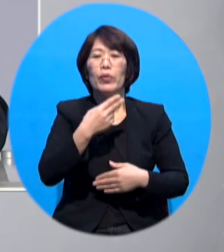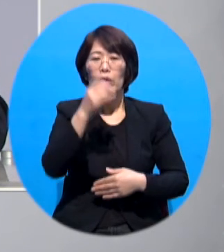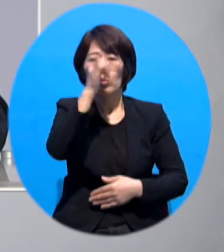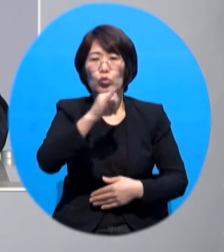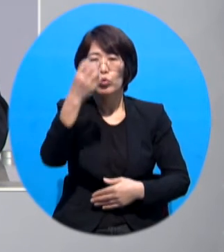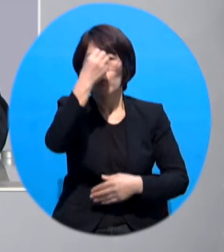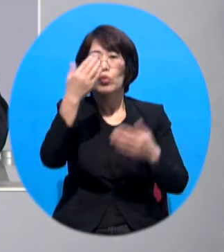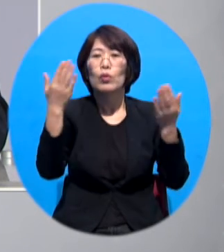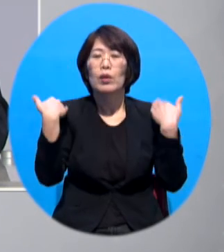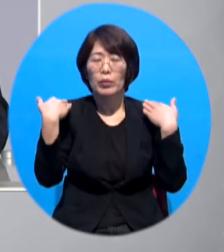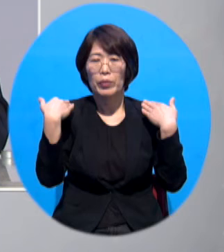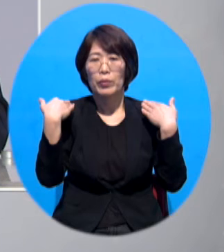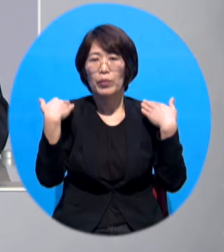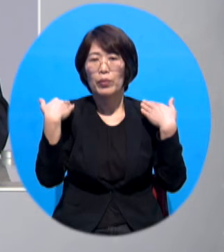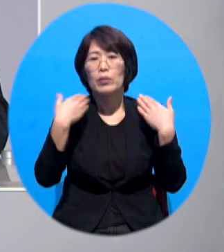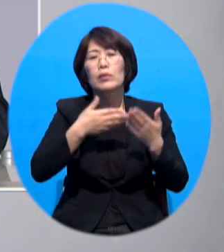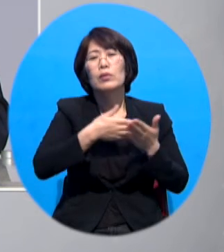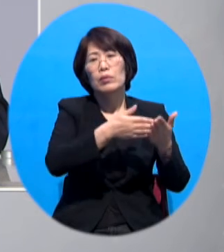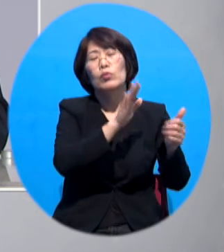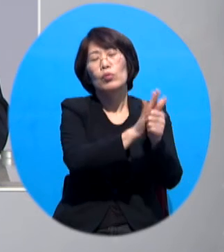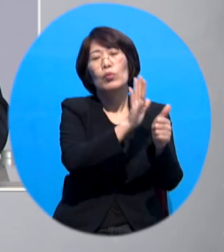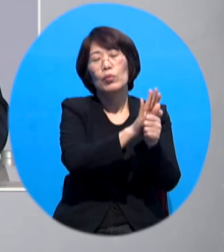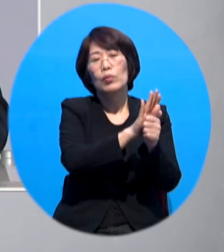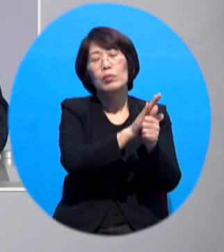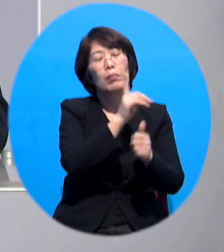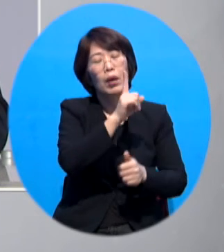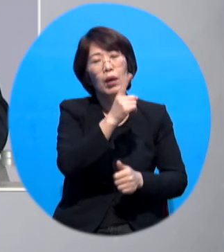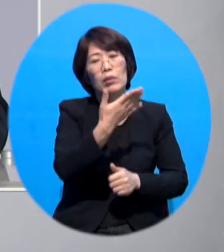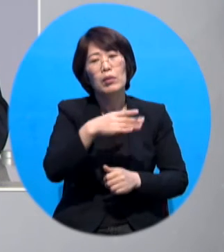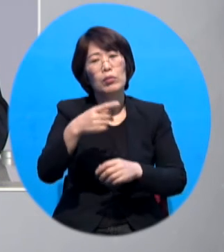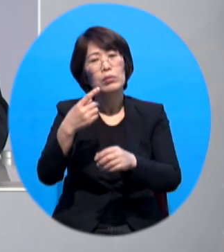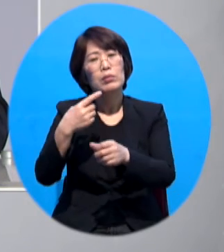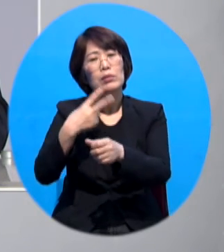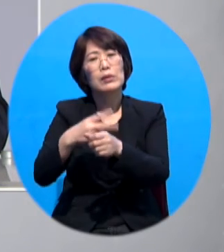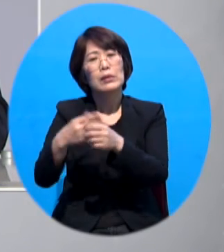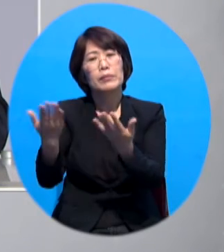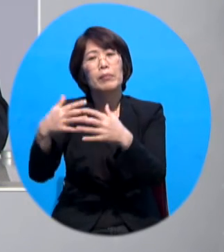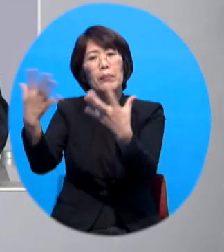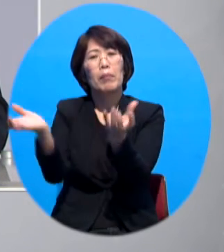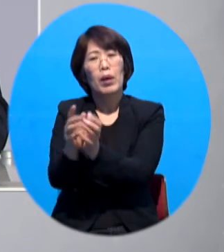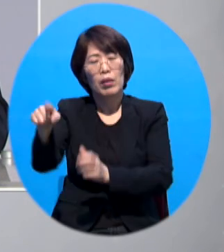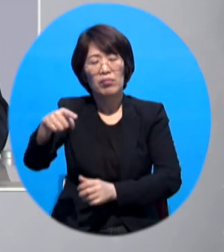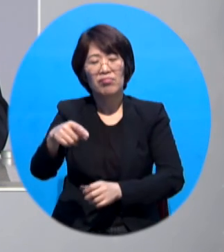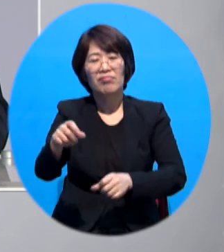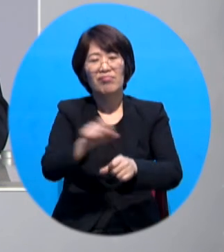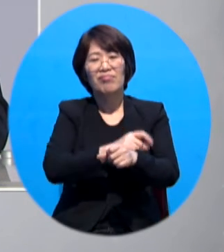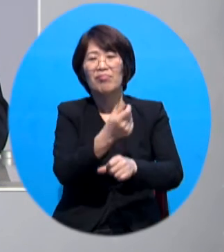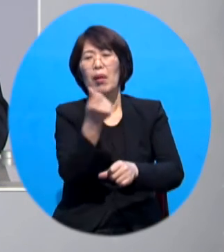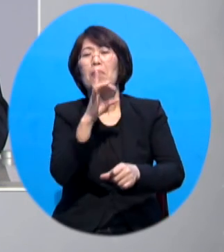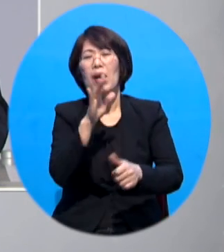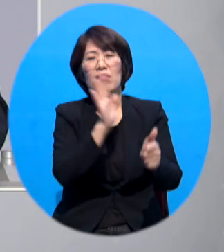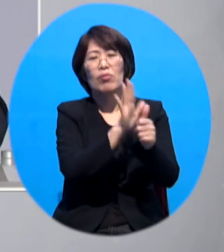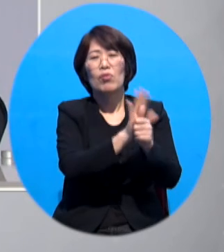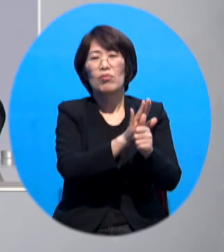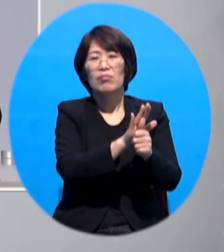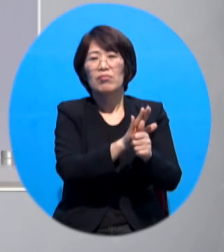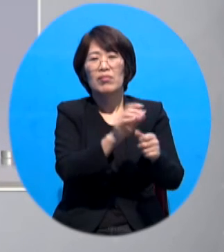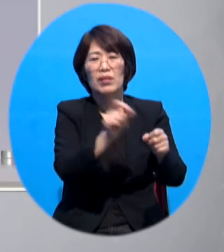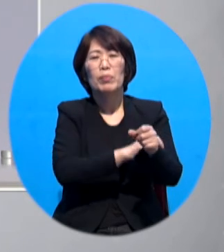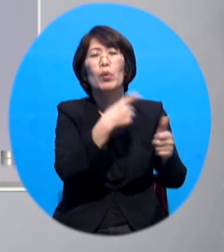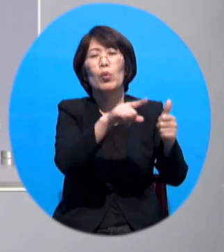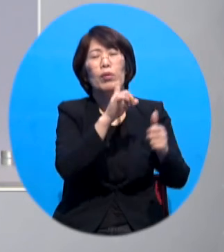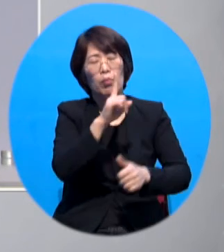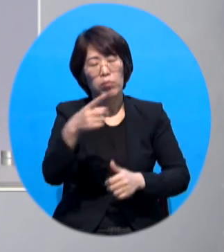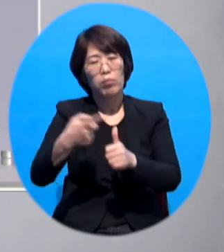문제를 요리 했더니 어 1보 특정 노조와 단체에서는 그것이 소 뚜껑 교육이다 그리고 소카 신 교육 회의에서